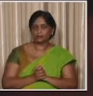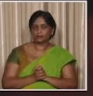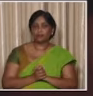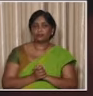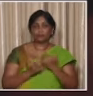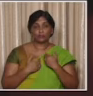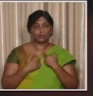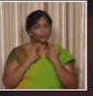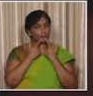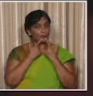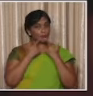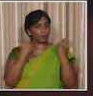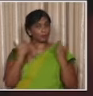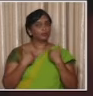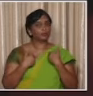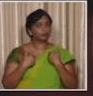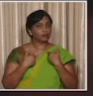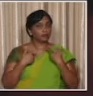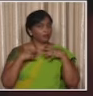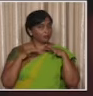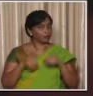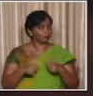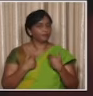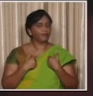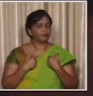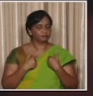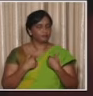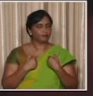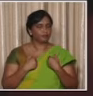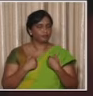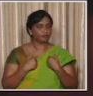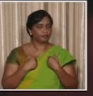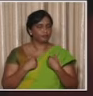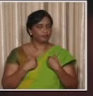ඒ අපේ අභිමානය. ඒ අපේ උරුමය.